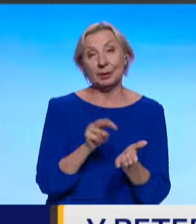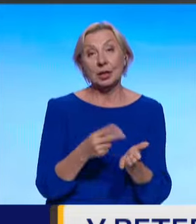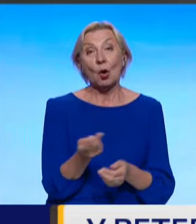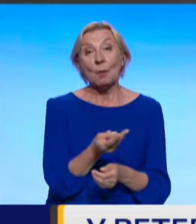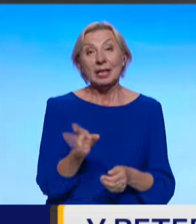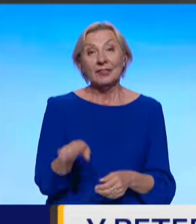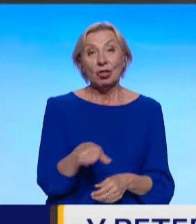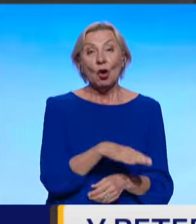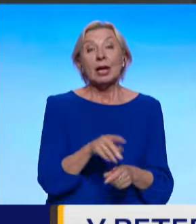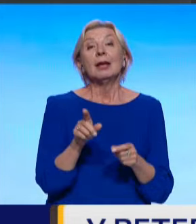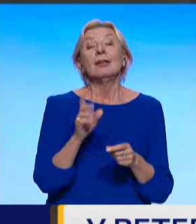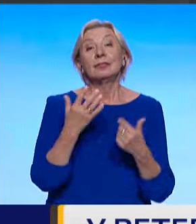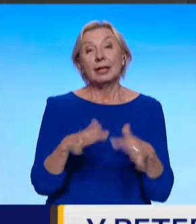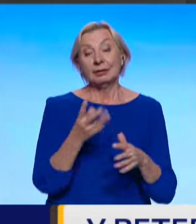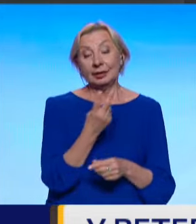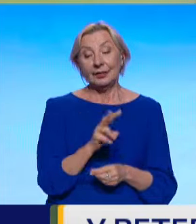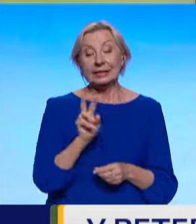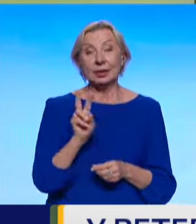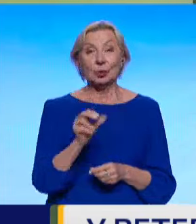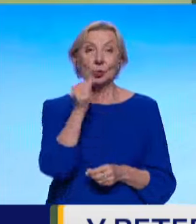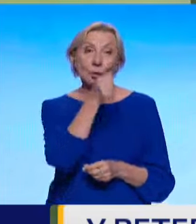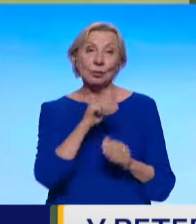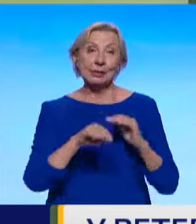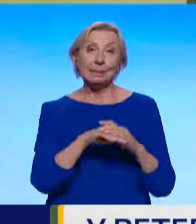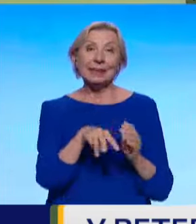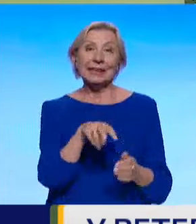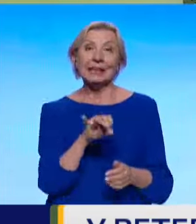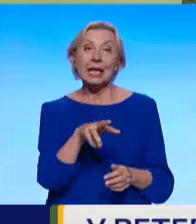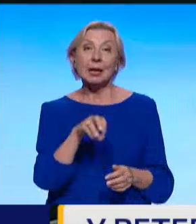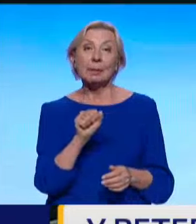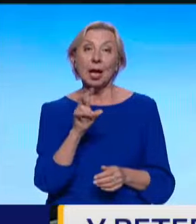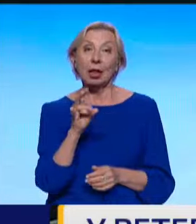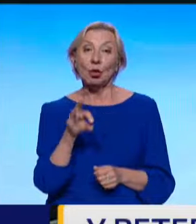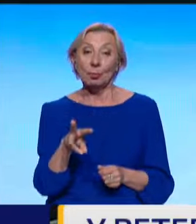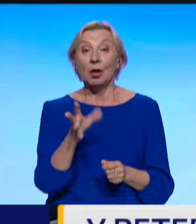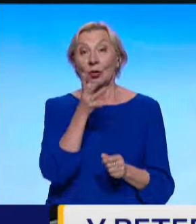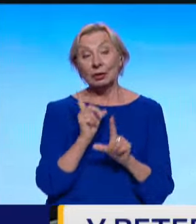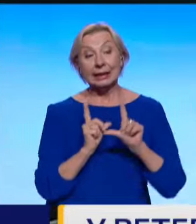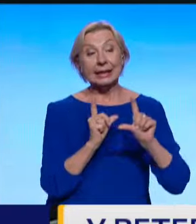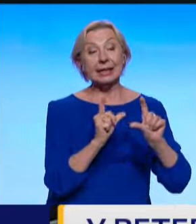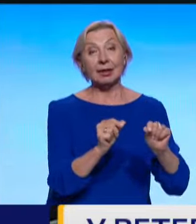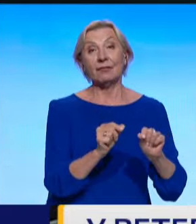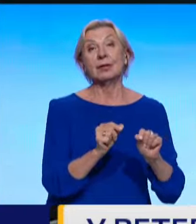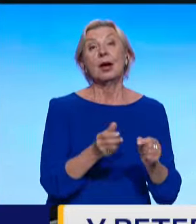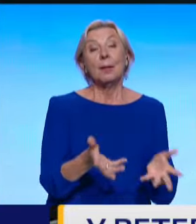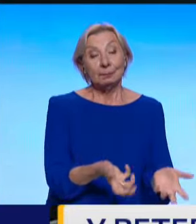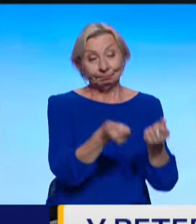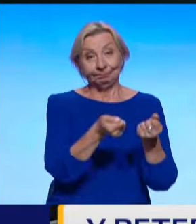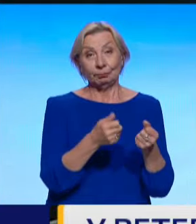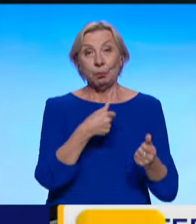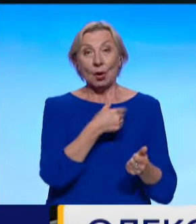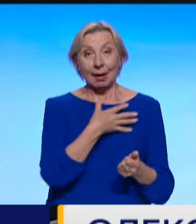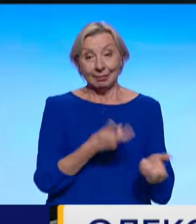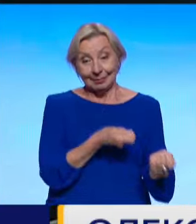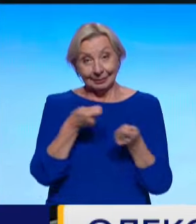ноги втратив у 2022-му під Лиманом, коли їхав евакуювати поранених. Ну так вийшло, що нас накрило. Судячи з усього, це